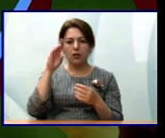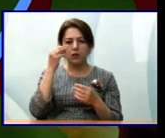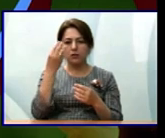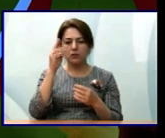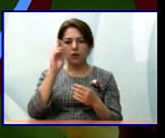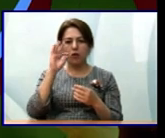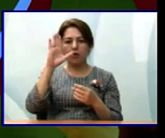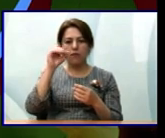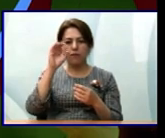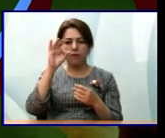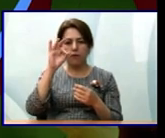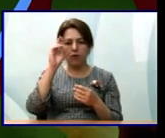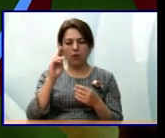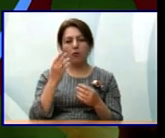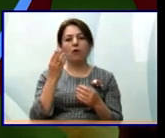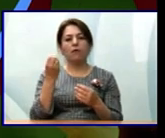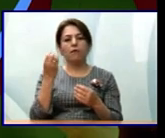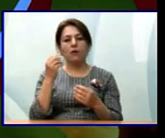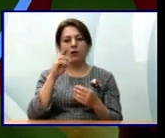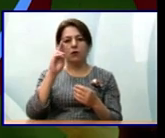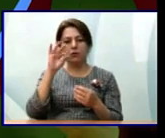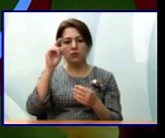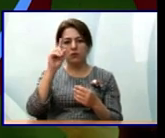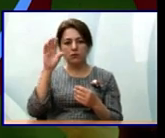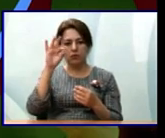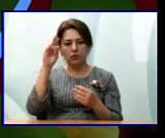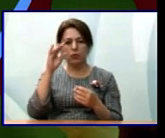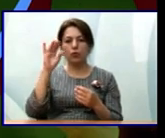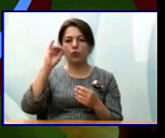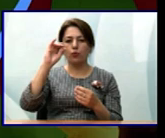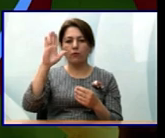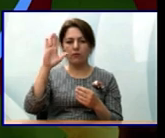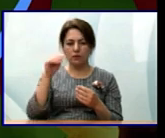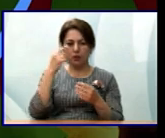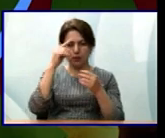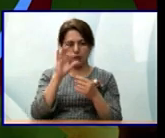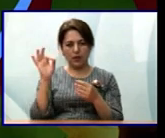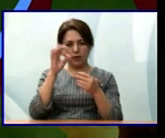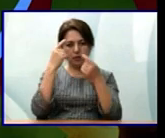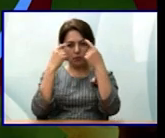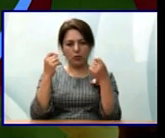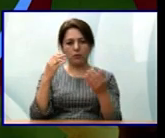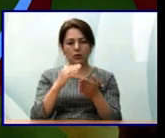qozon yuvg'ichlar haqida ma'lumotlar to'plab daftaringizga yozing.